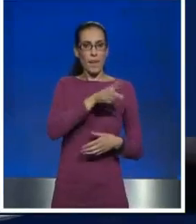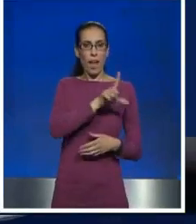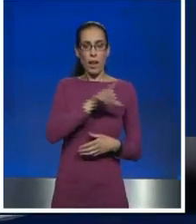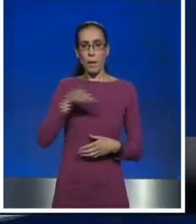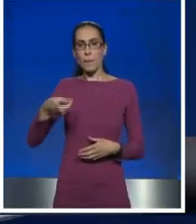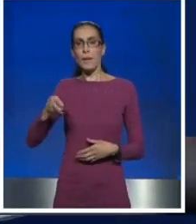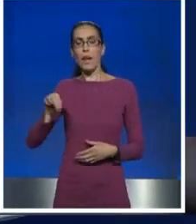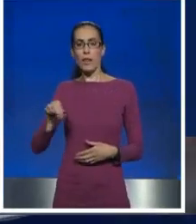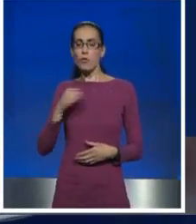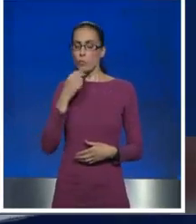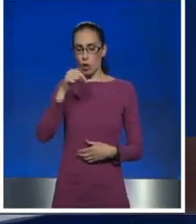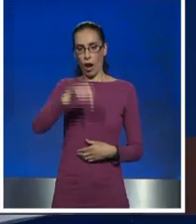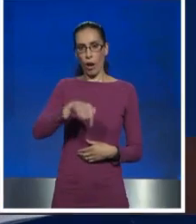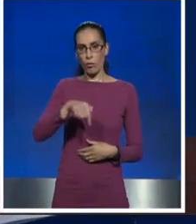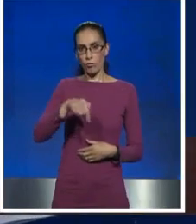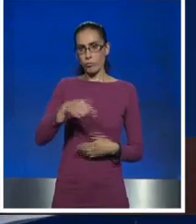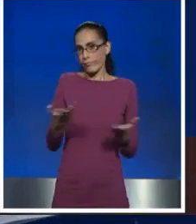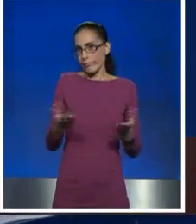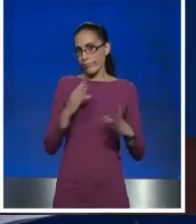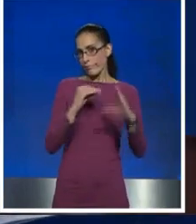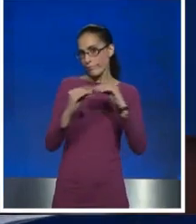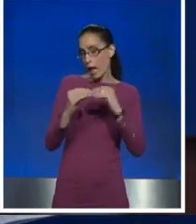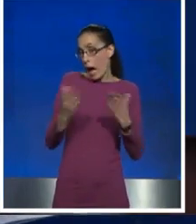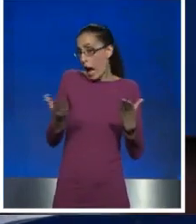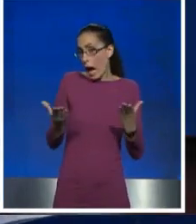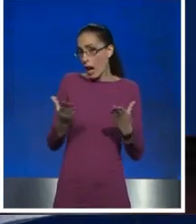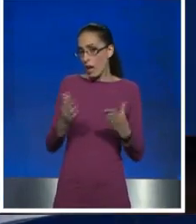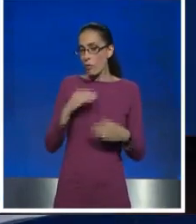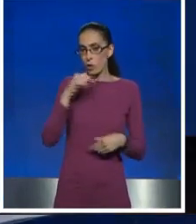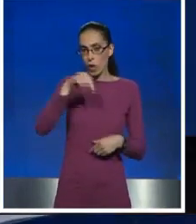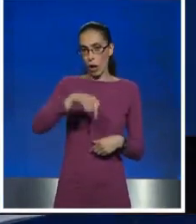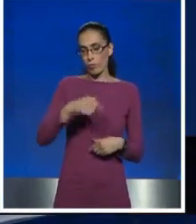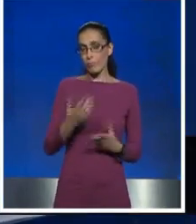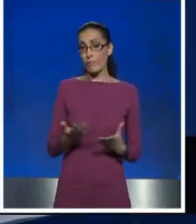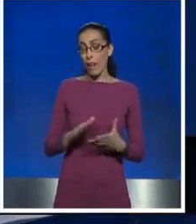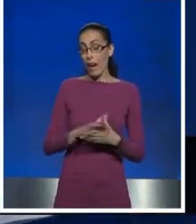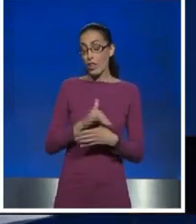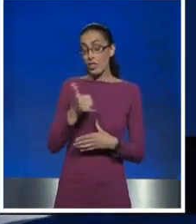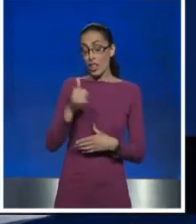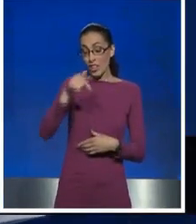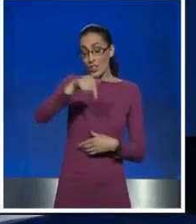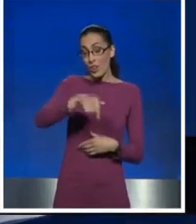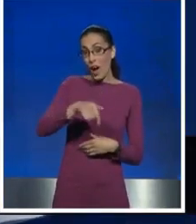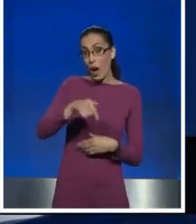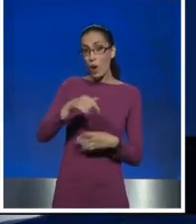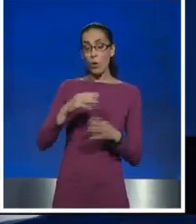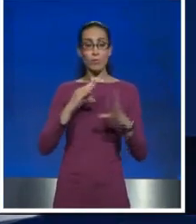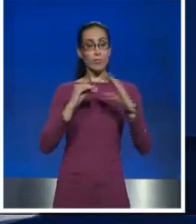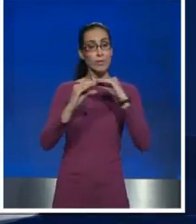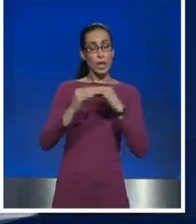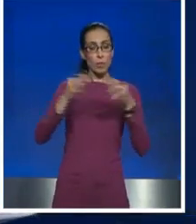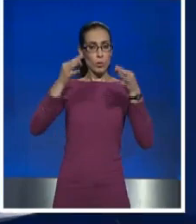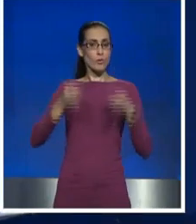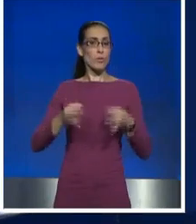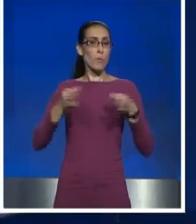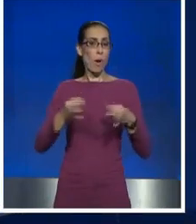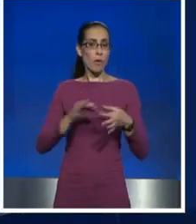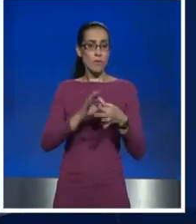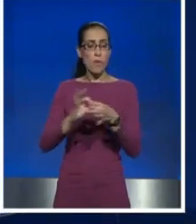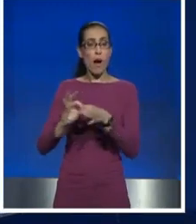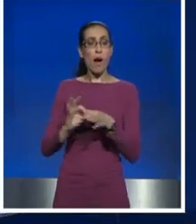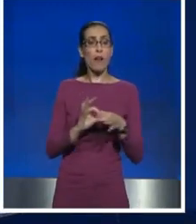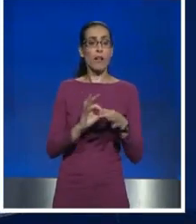l-ummana. Mumiex matwar il-mejda għax jafu li jekk jiġu għaw biex jagħmlu dibattitu serju magħna,